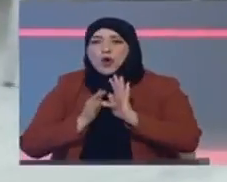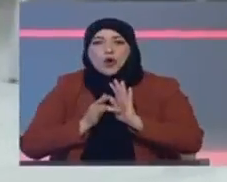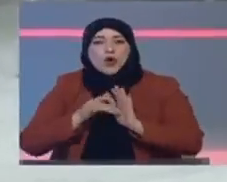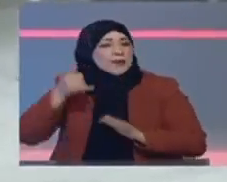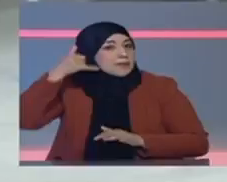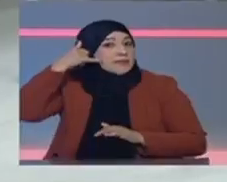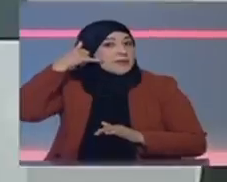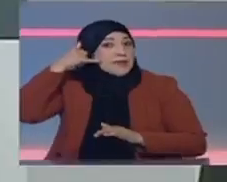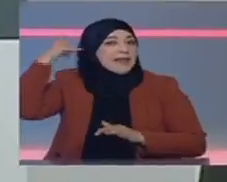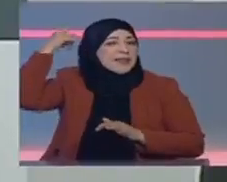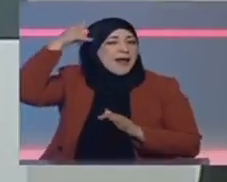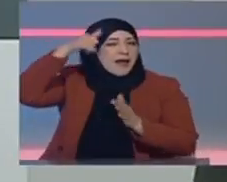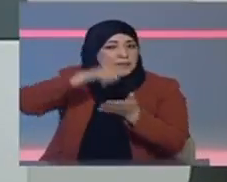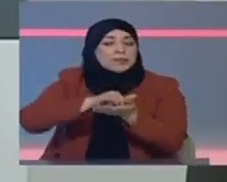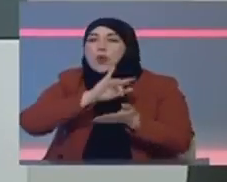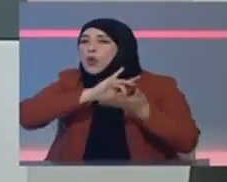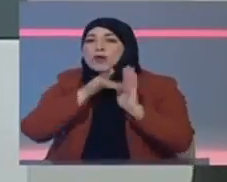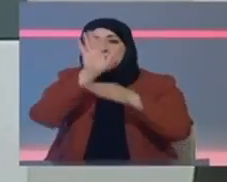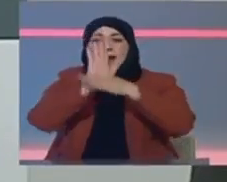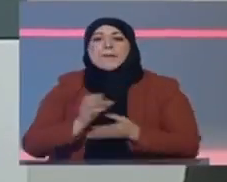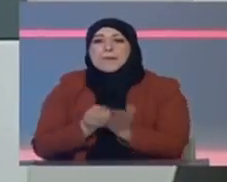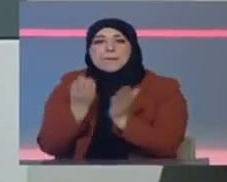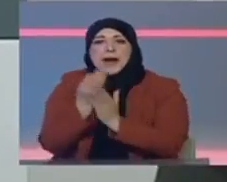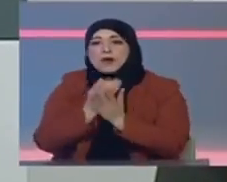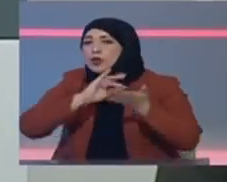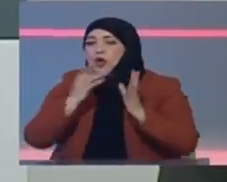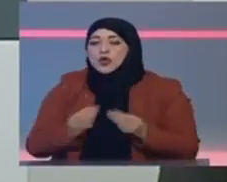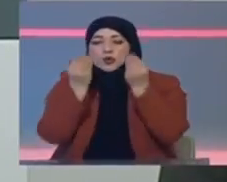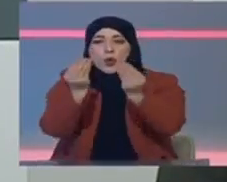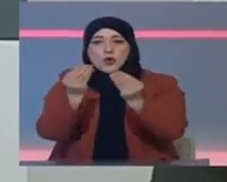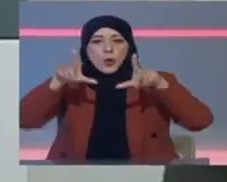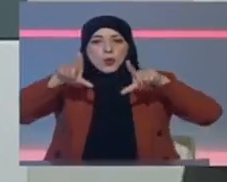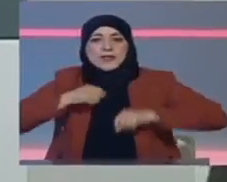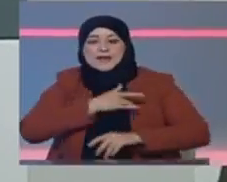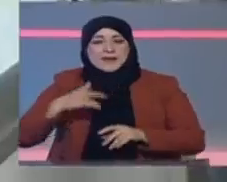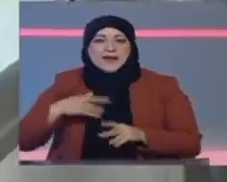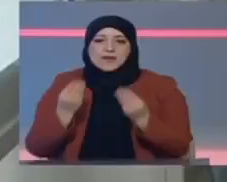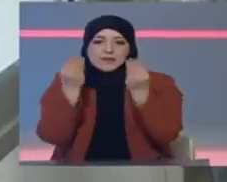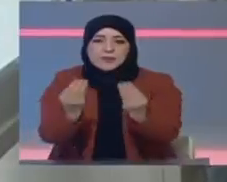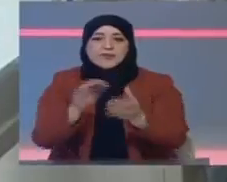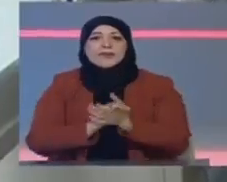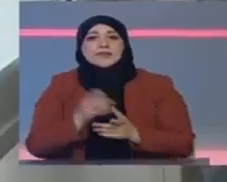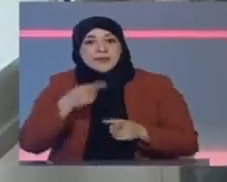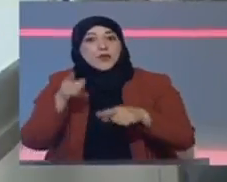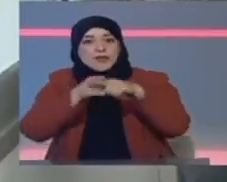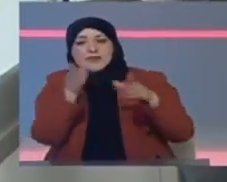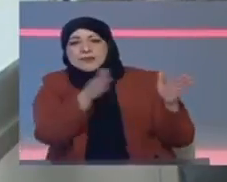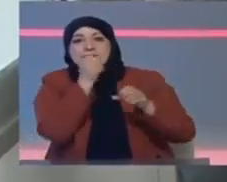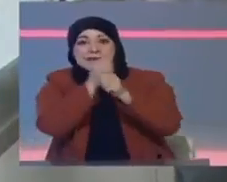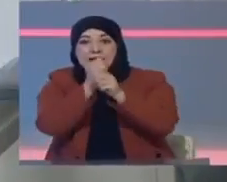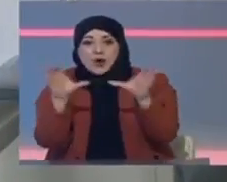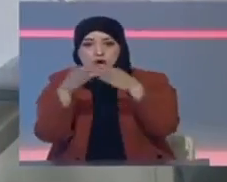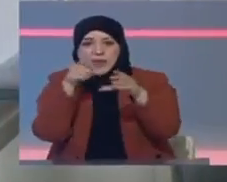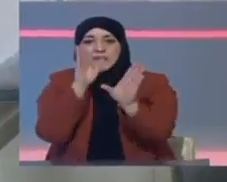عليه تليفون حتى يعلق معلومات الكل على ذمه وزاره الساحه وكان وتعمل خليه الاحاطه النفسيه